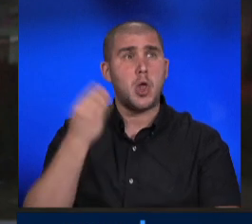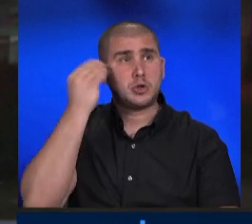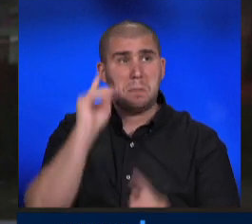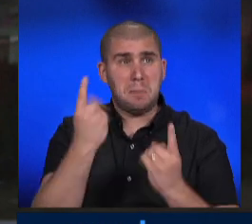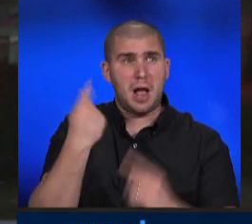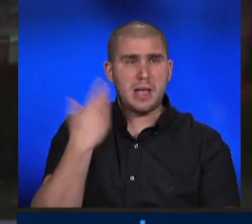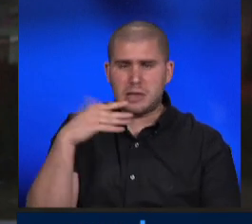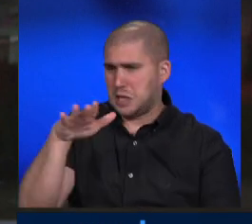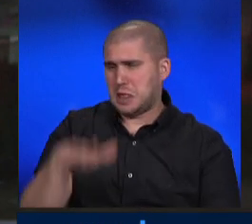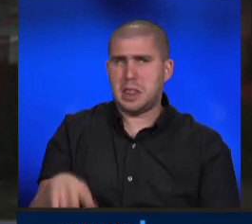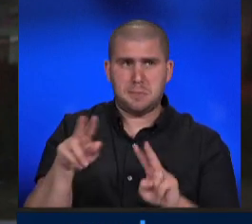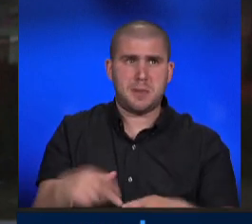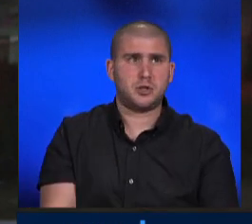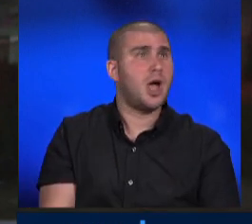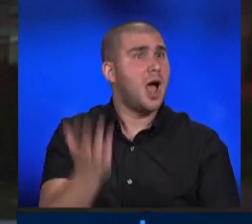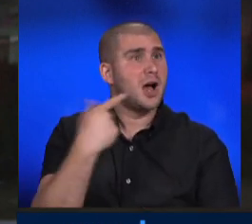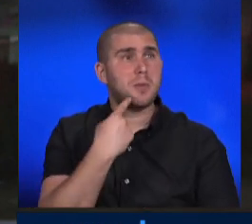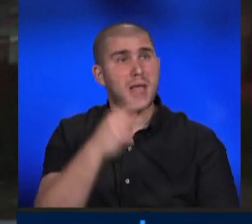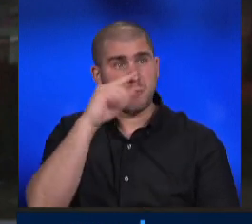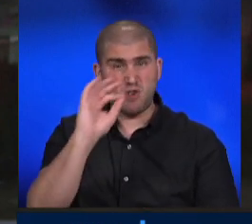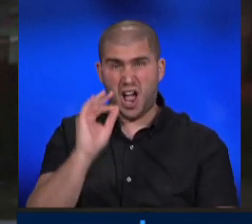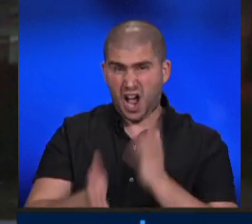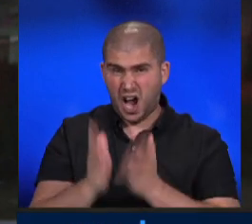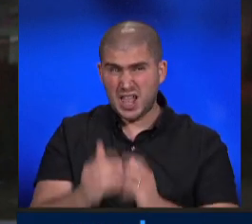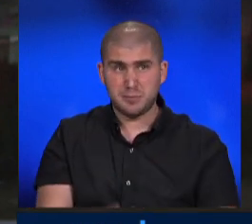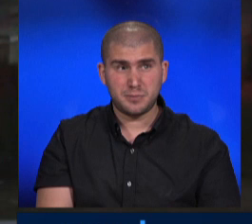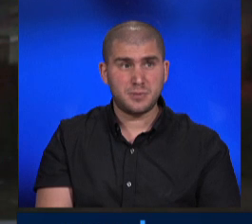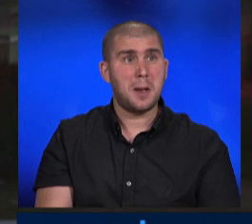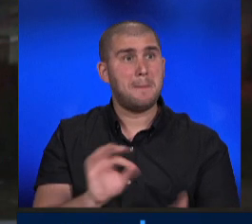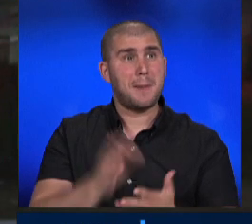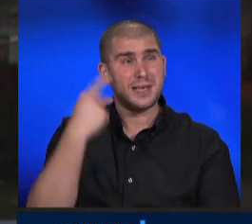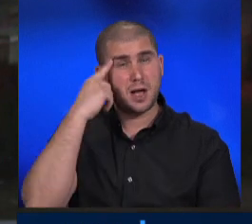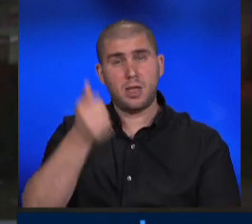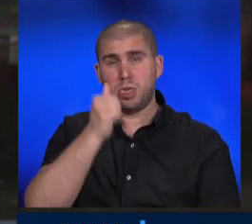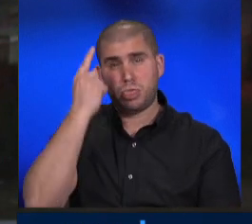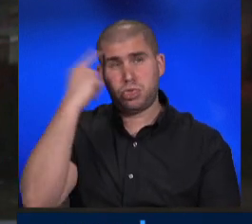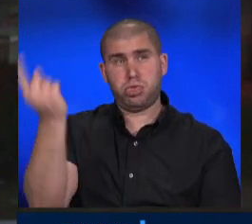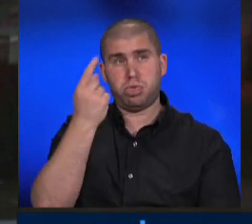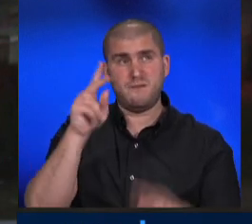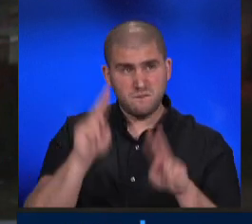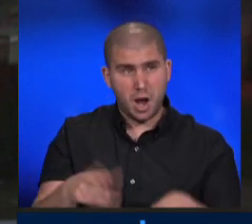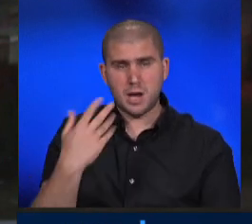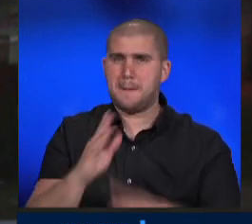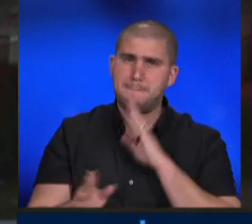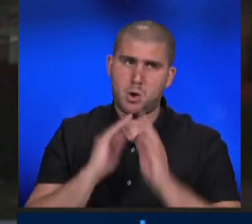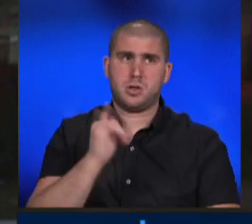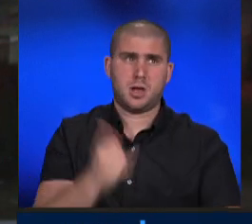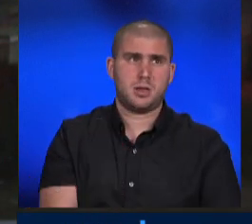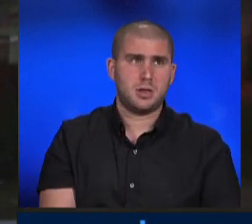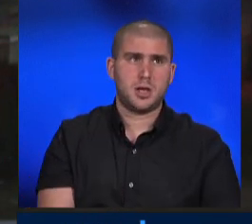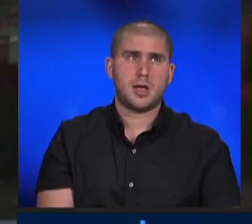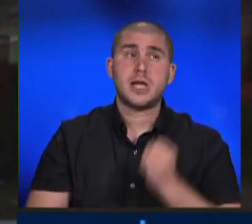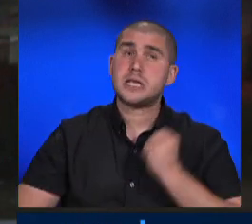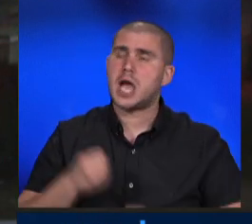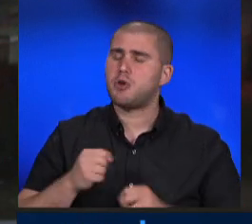קטנה. היית מגדירה את אבא שלך כאיש אלים? כשהוא היה משתקר איתה, היה לו בעיות. קשה